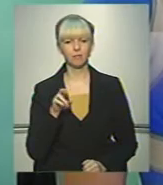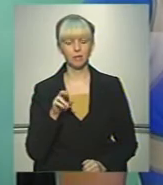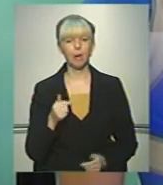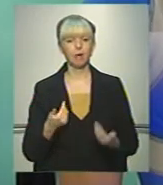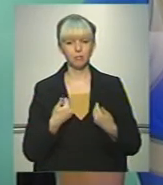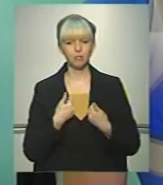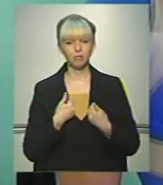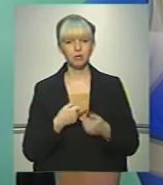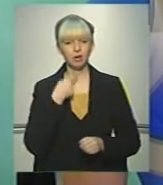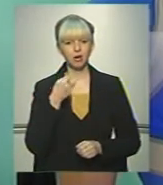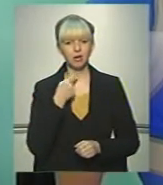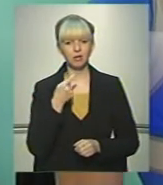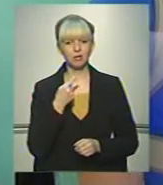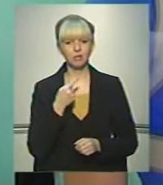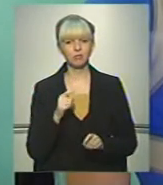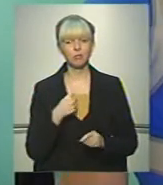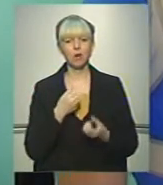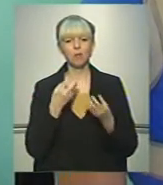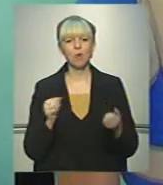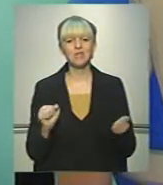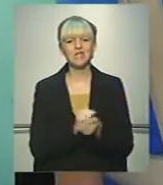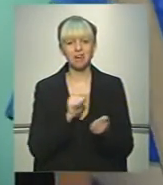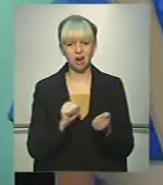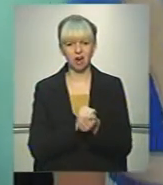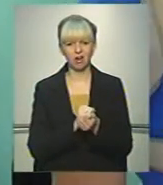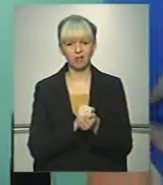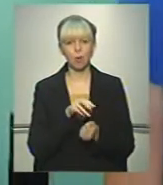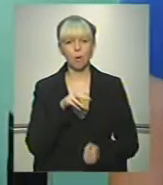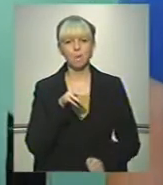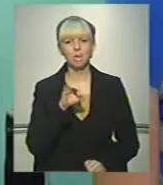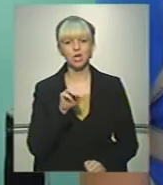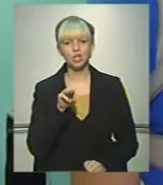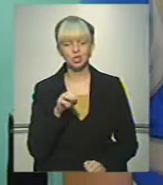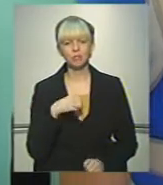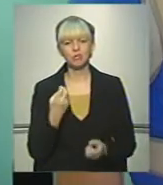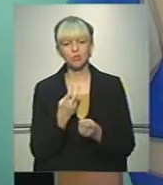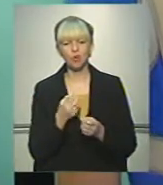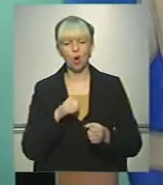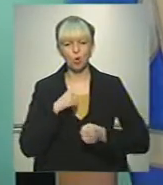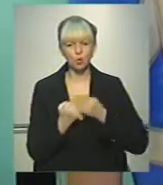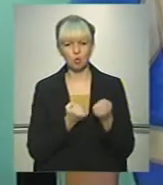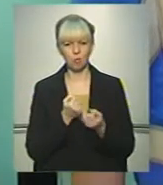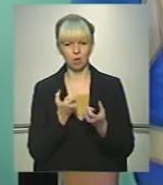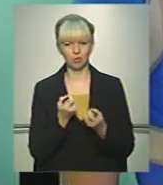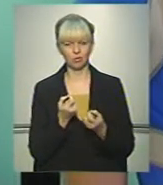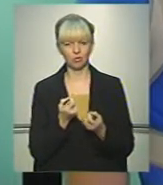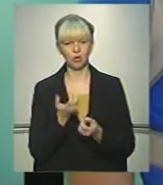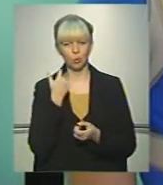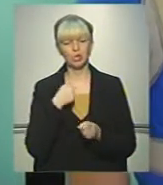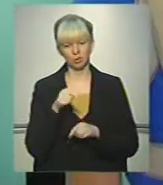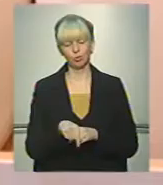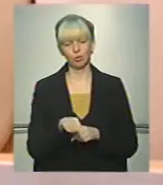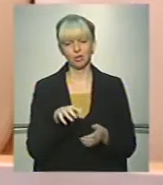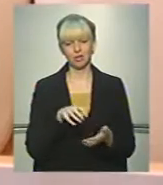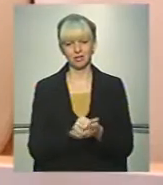Мені кажуть лише так, що у мене просто зсихаються мишці. Мені треба їх розробляти потрохи. Того я тут